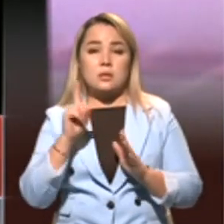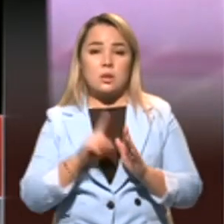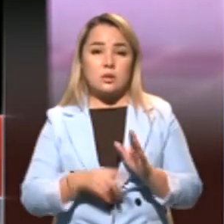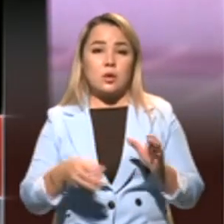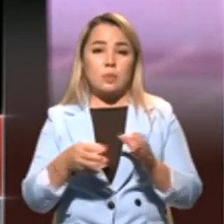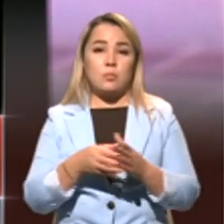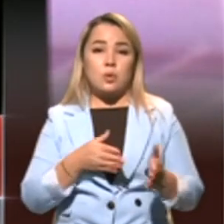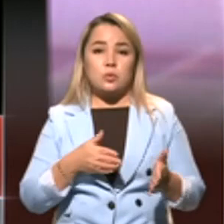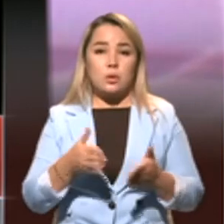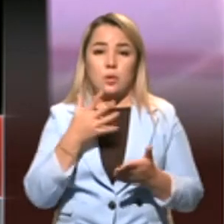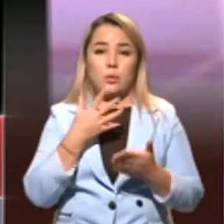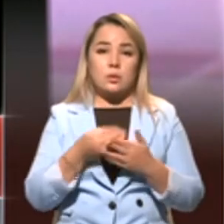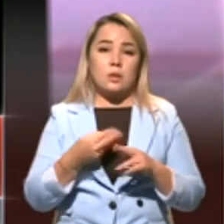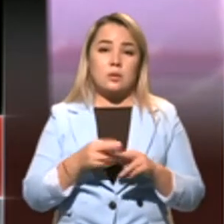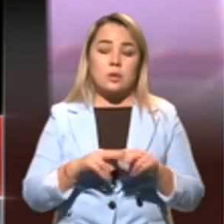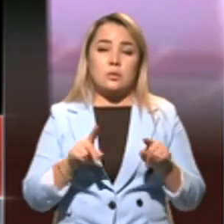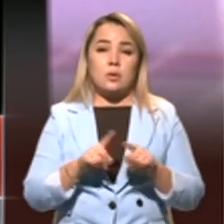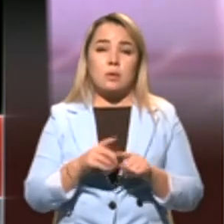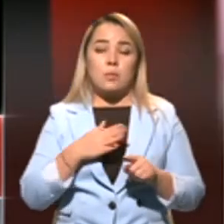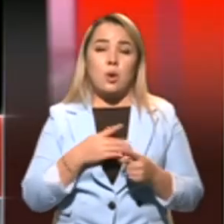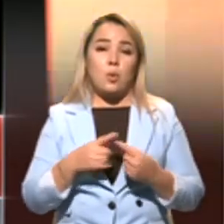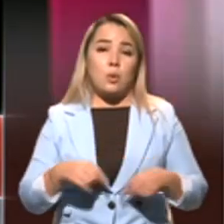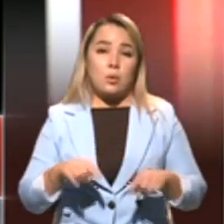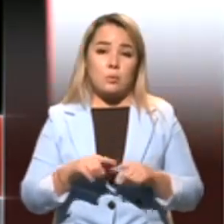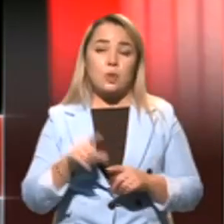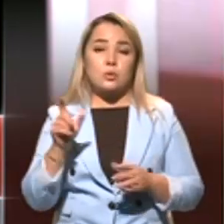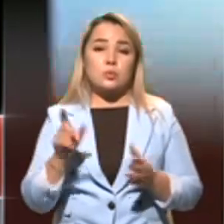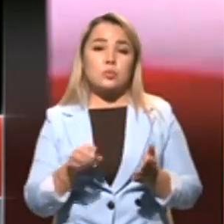сол жолға түсуінің өзінде, мысалы біздің қоғам,